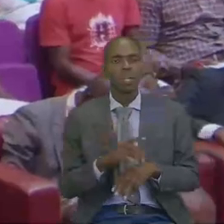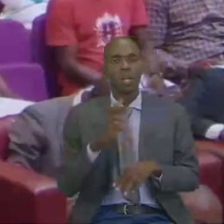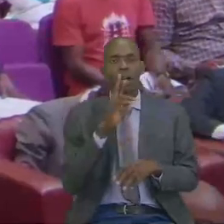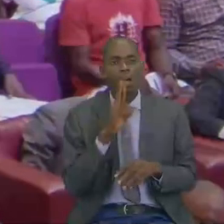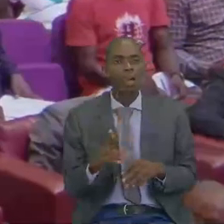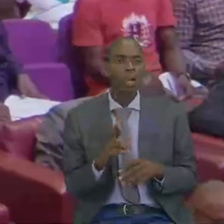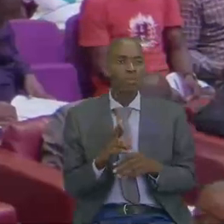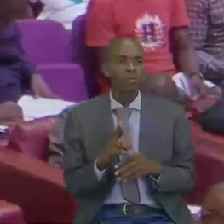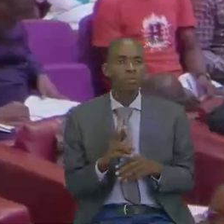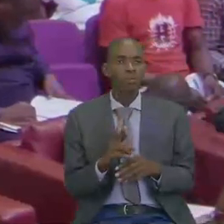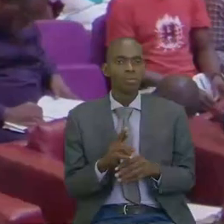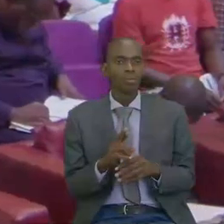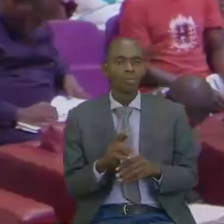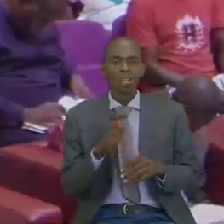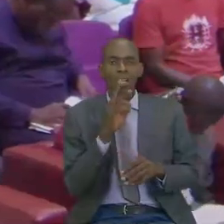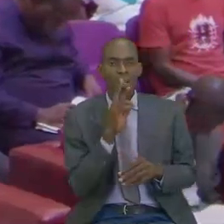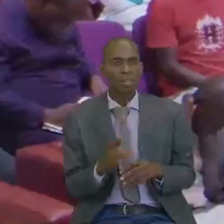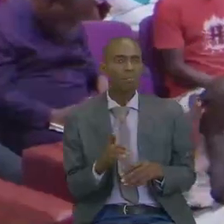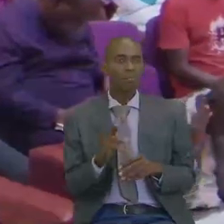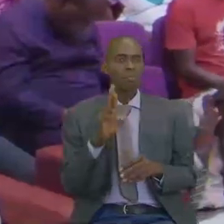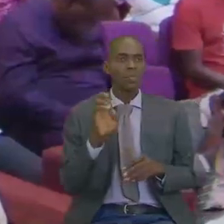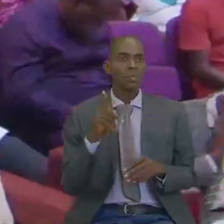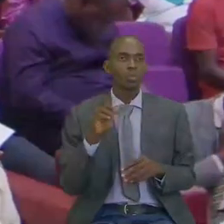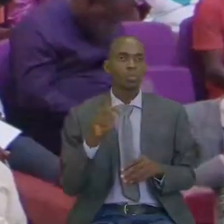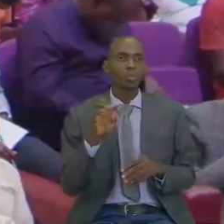ne sont à ses yeux que néant.